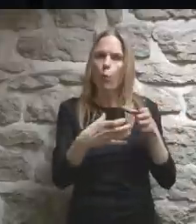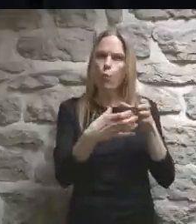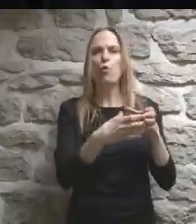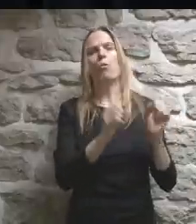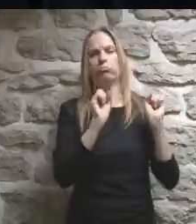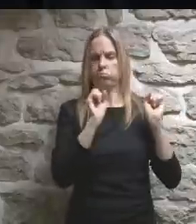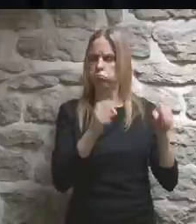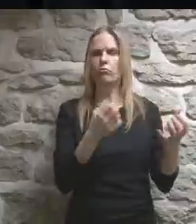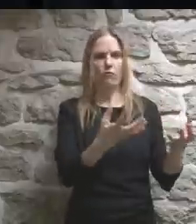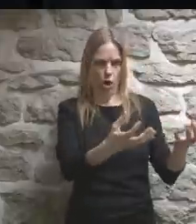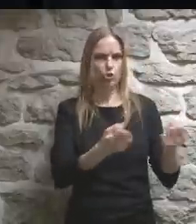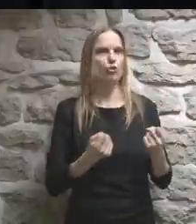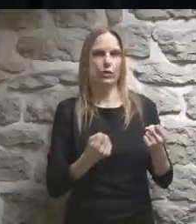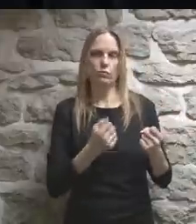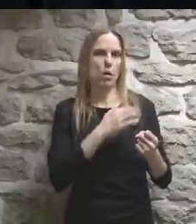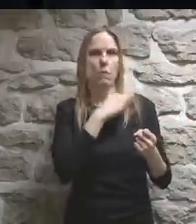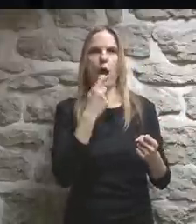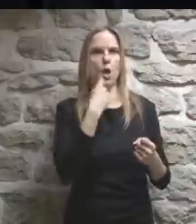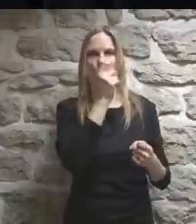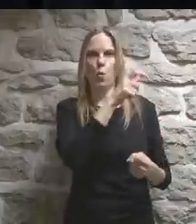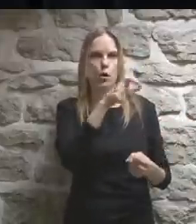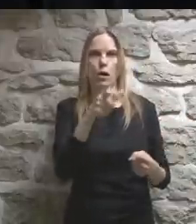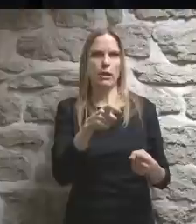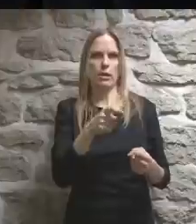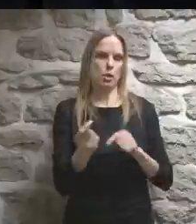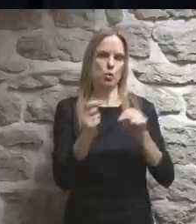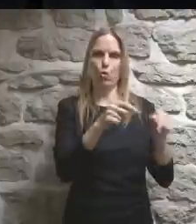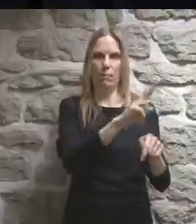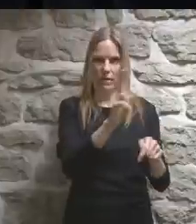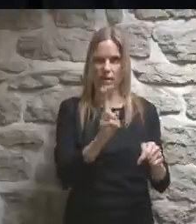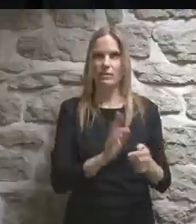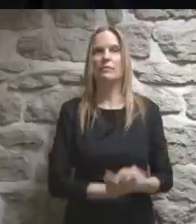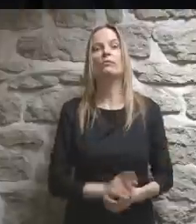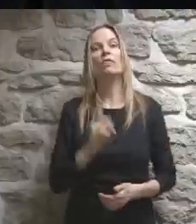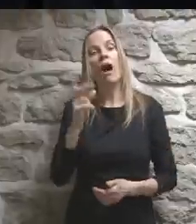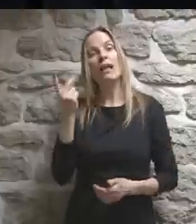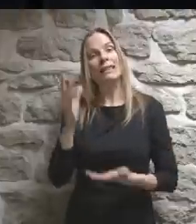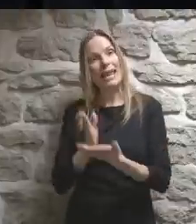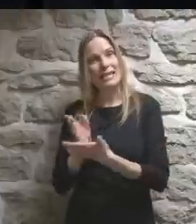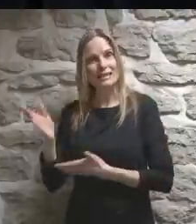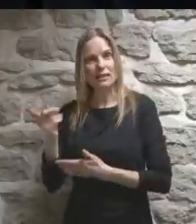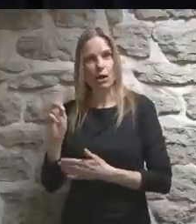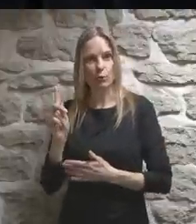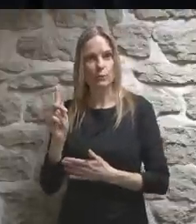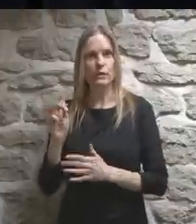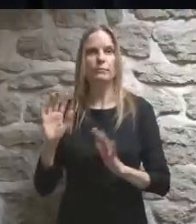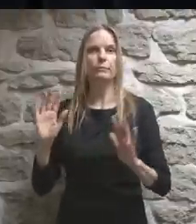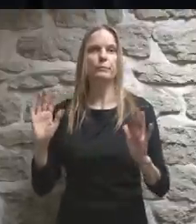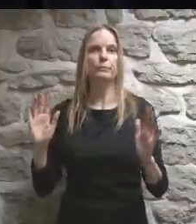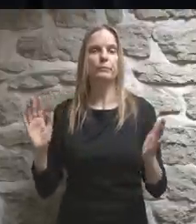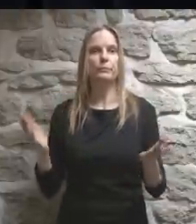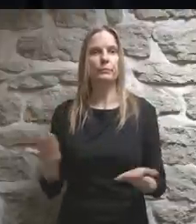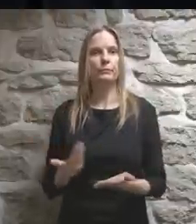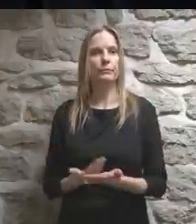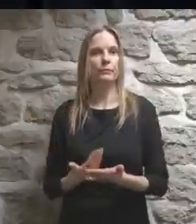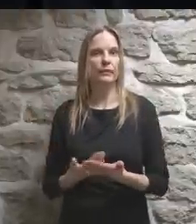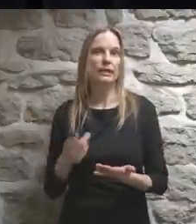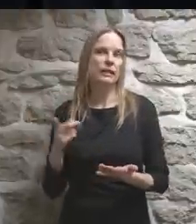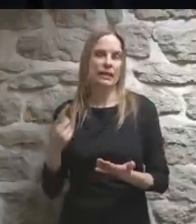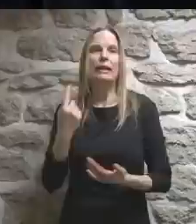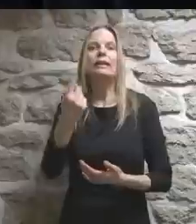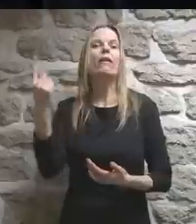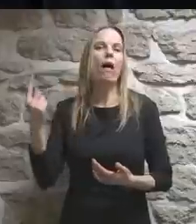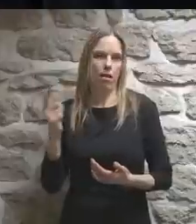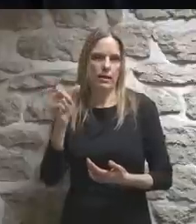vastu võtma väga suure osa ukrainlasi, kes siia tulevad. Nüüd see teine stsenaarium on tõepoolest see, kui ja see on ka igal